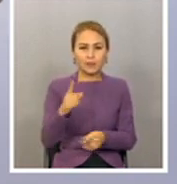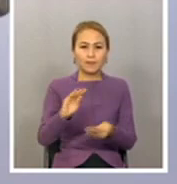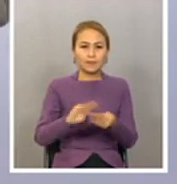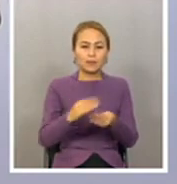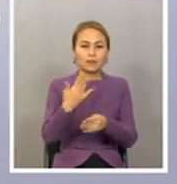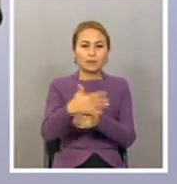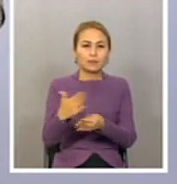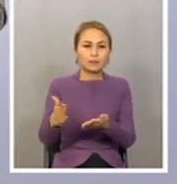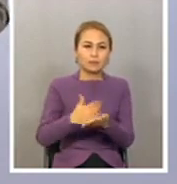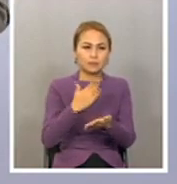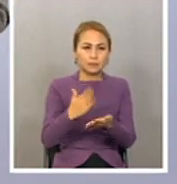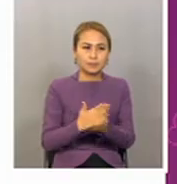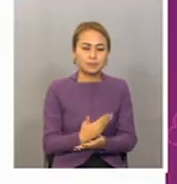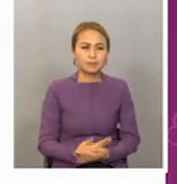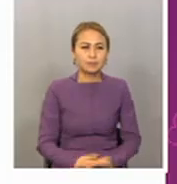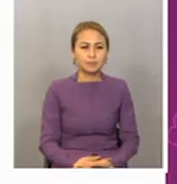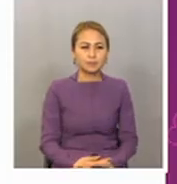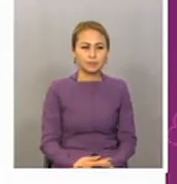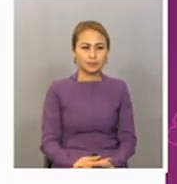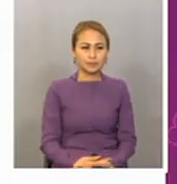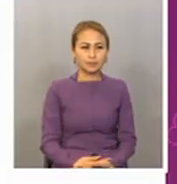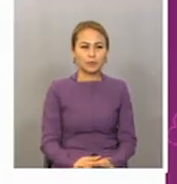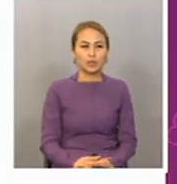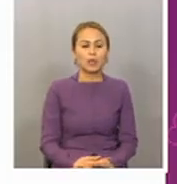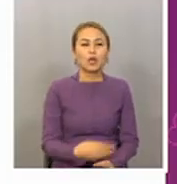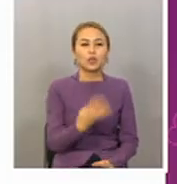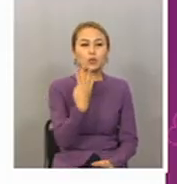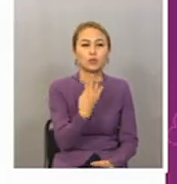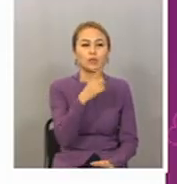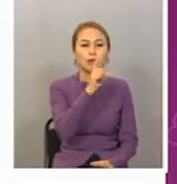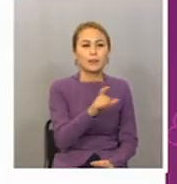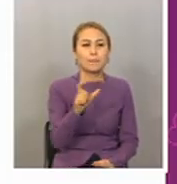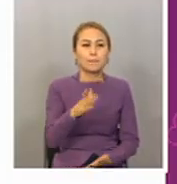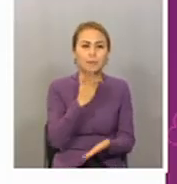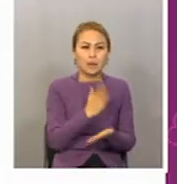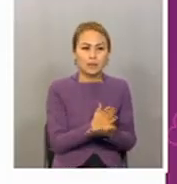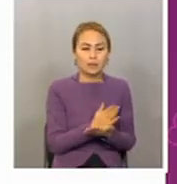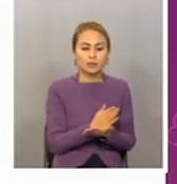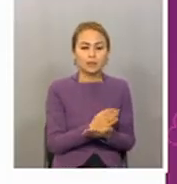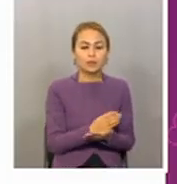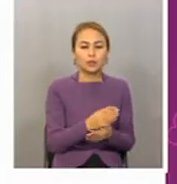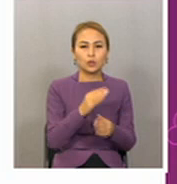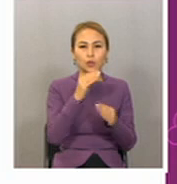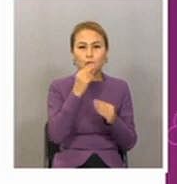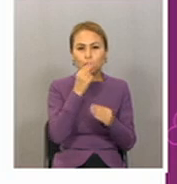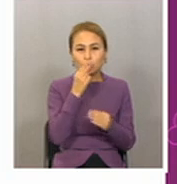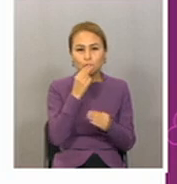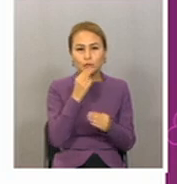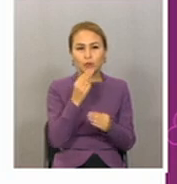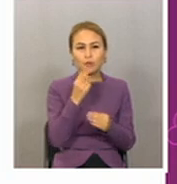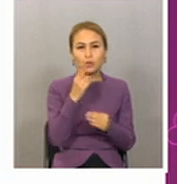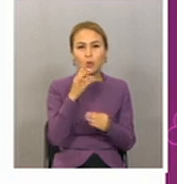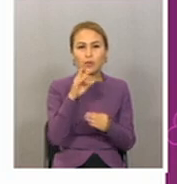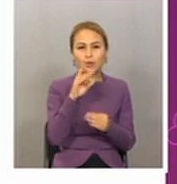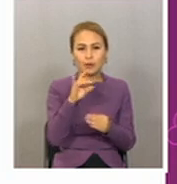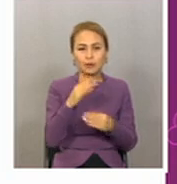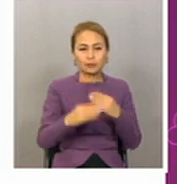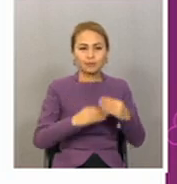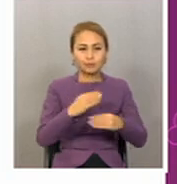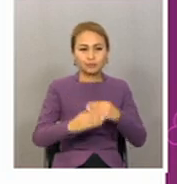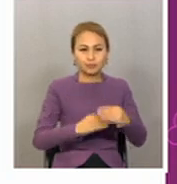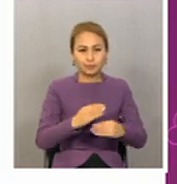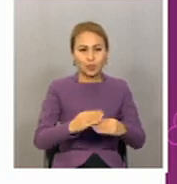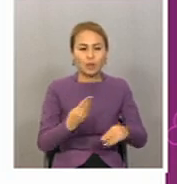бір ортақ жұмыс болып тұр. Сол сияқты 4 адам бір дөнерді жейді. Бұл жерде де дөнерді